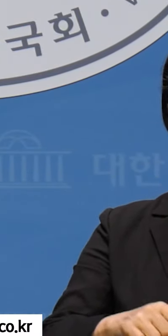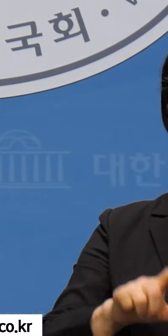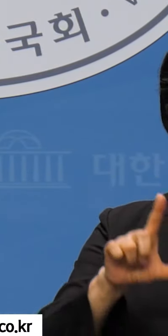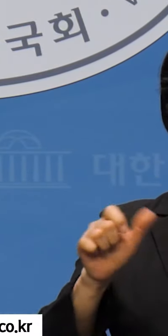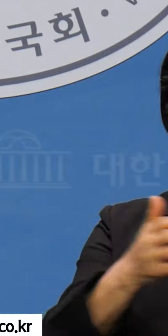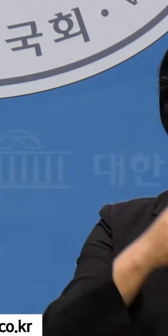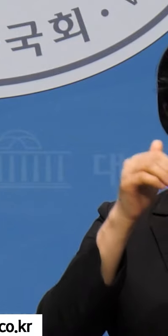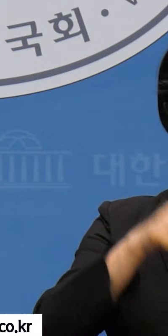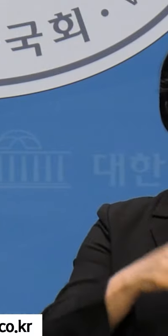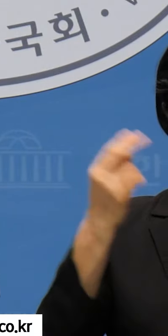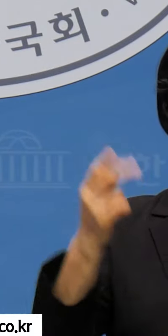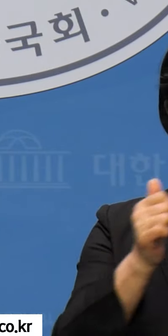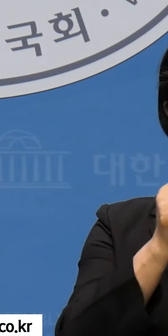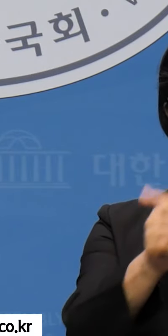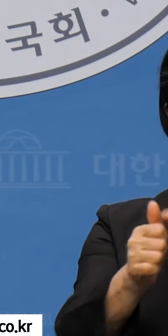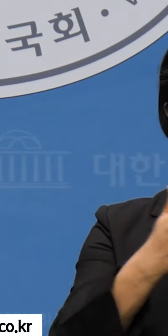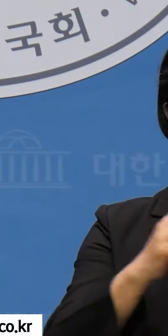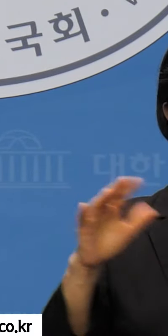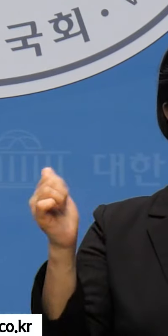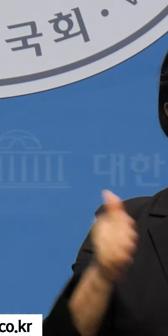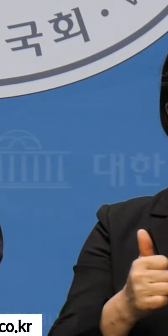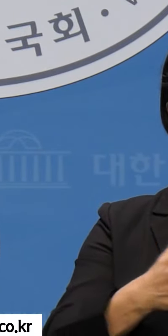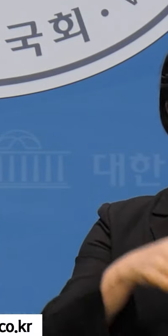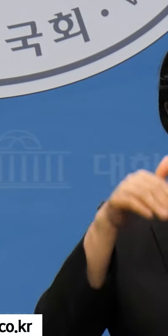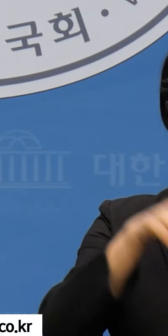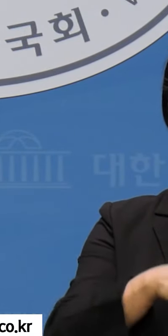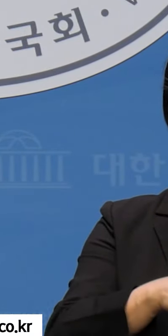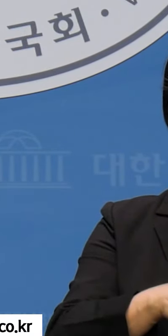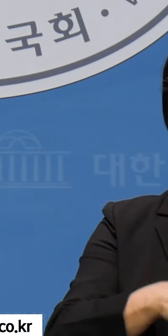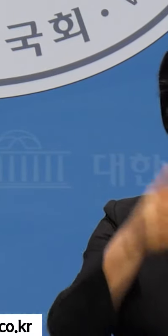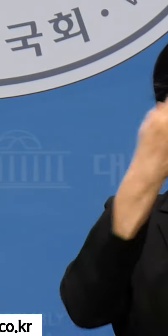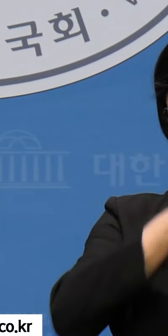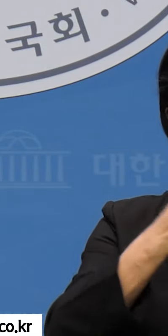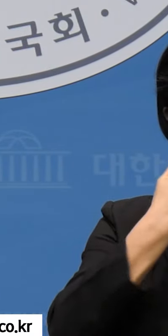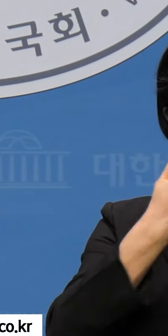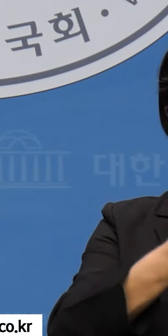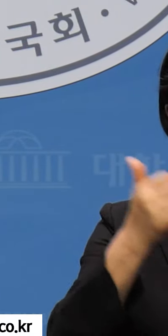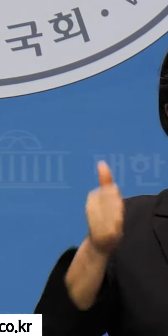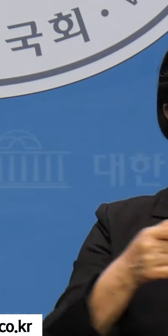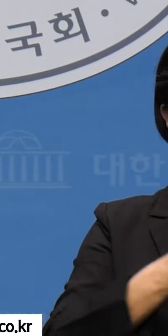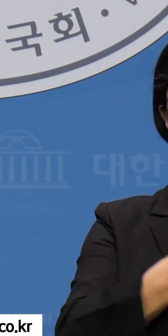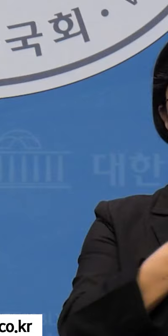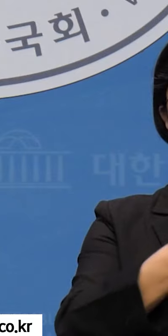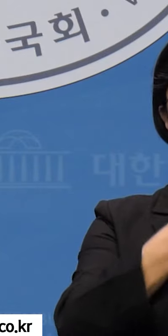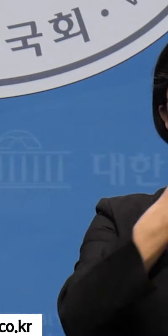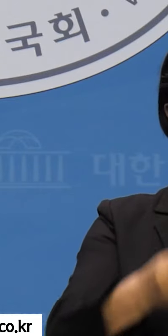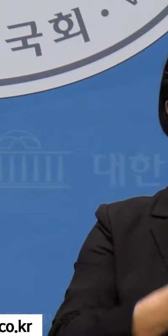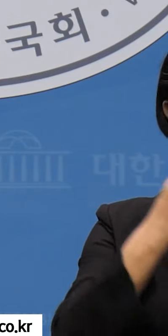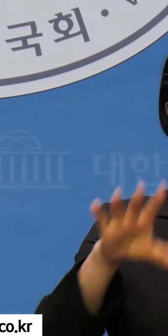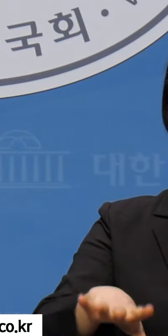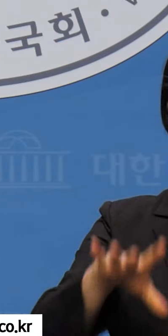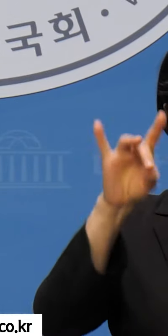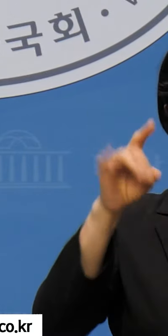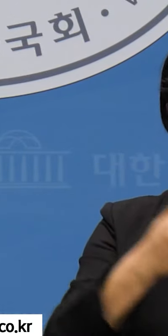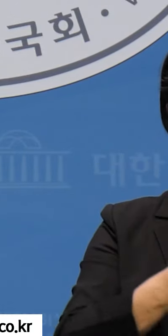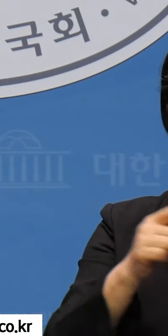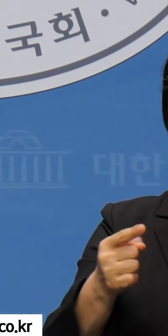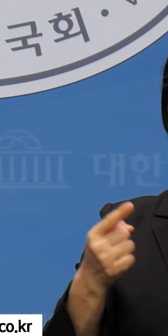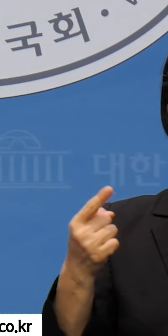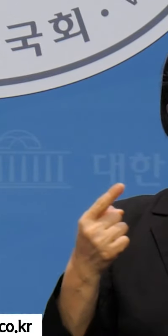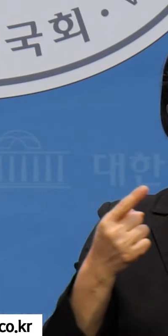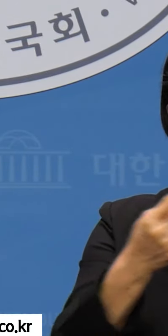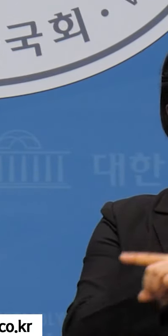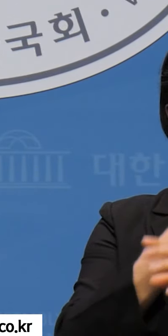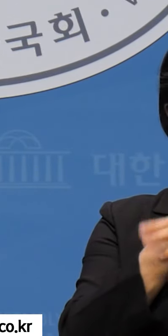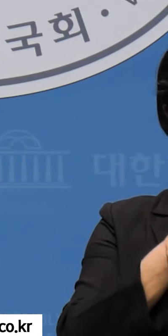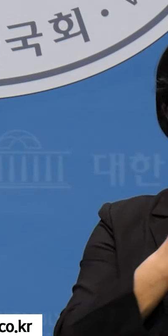총선 비례대표 국회의원 선거 무효소송에서 대법관들은 3년 만에 첫 변론